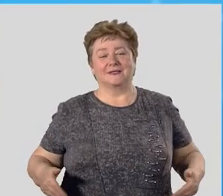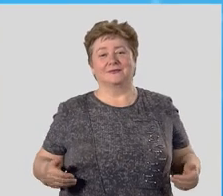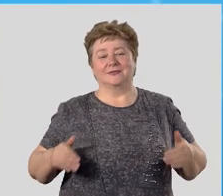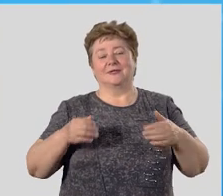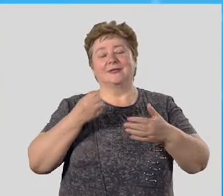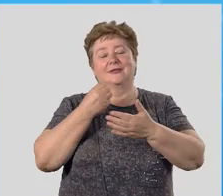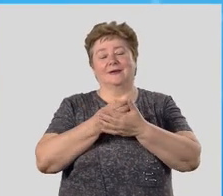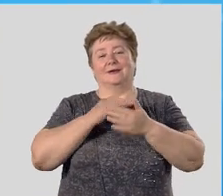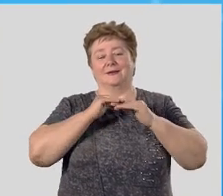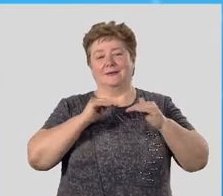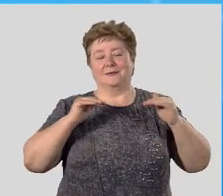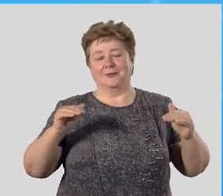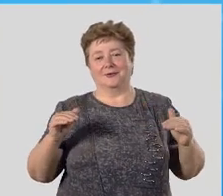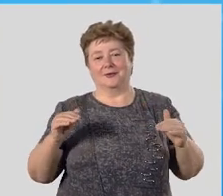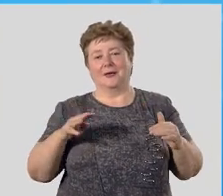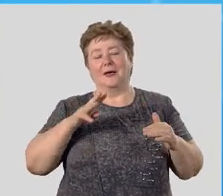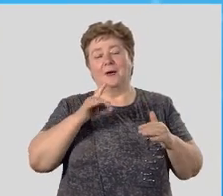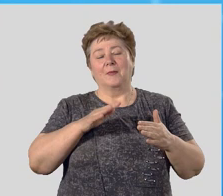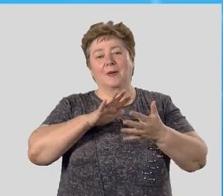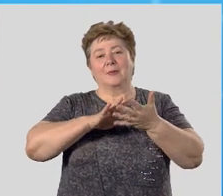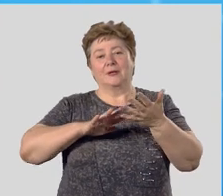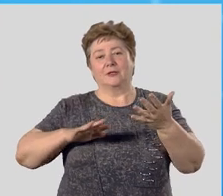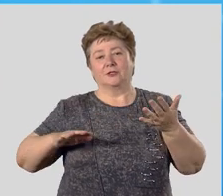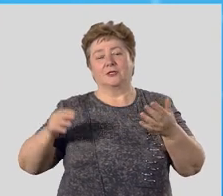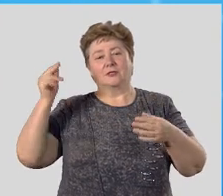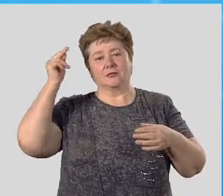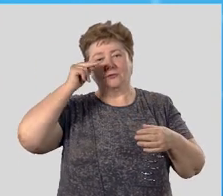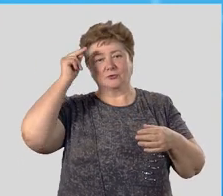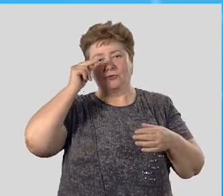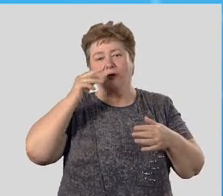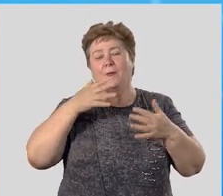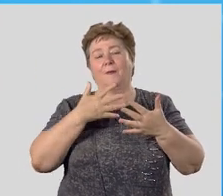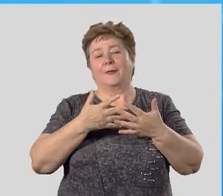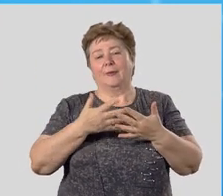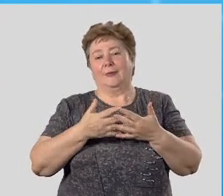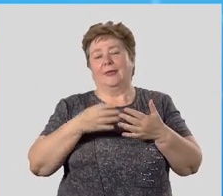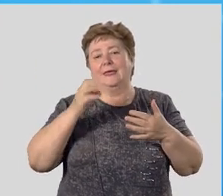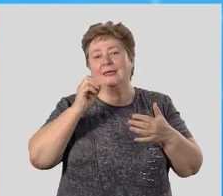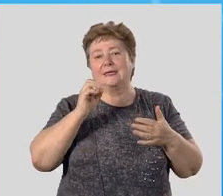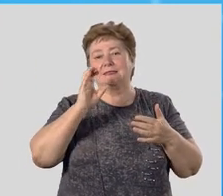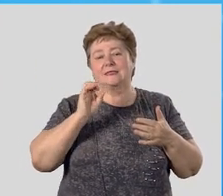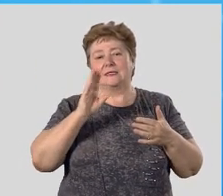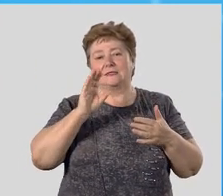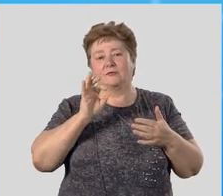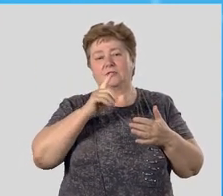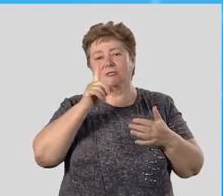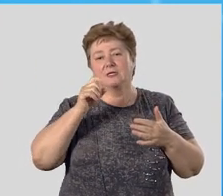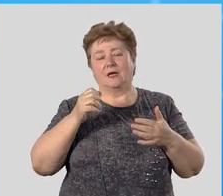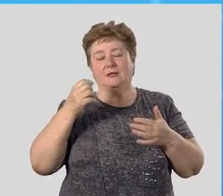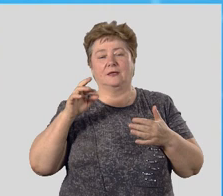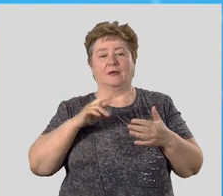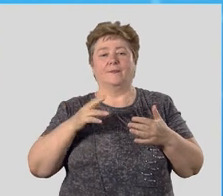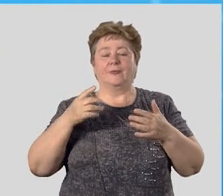Здравствуйте, дорогие ребята! Мы продолжаем изучение предмета естествознания.